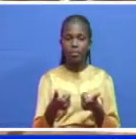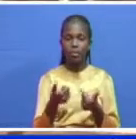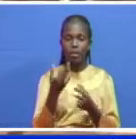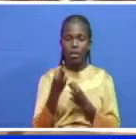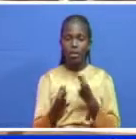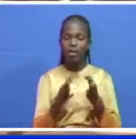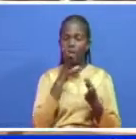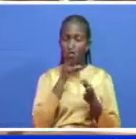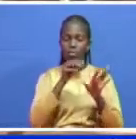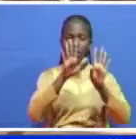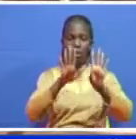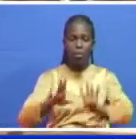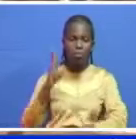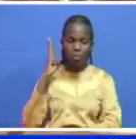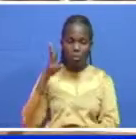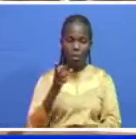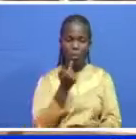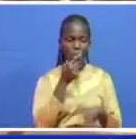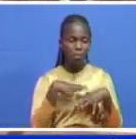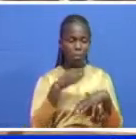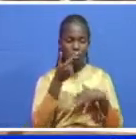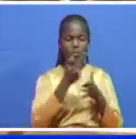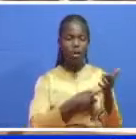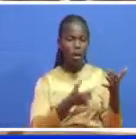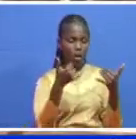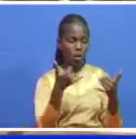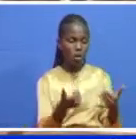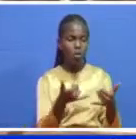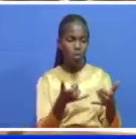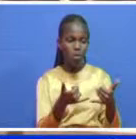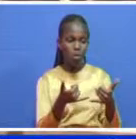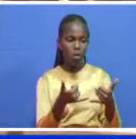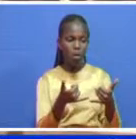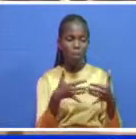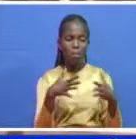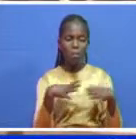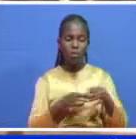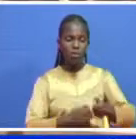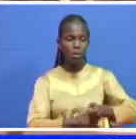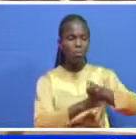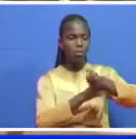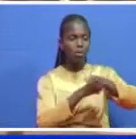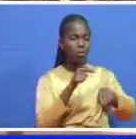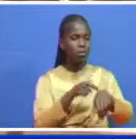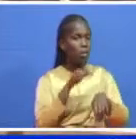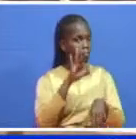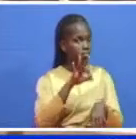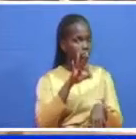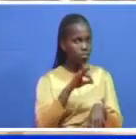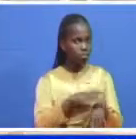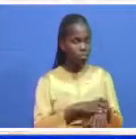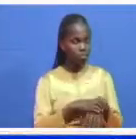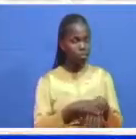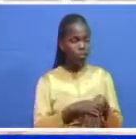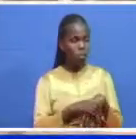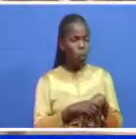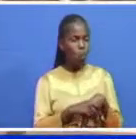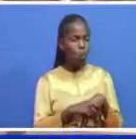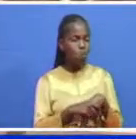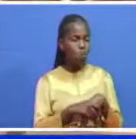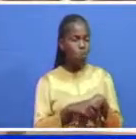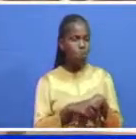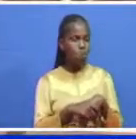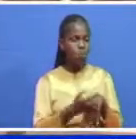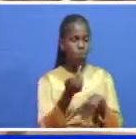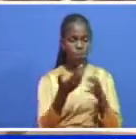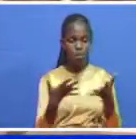kuungama. Kato kwa nakutabia na maitu ni ibinda hii. Nundu hino tuwa kwa tani kuhoko malatatu. Ibinda hii mungu kwa tani kukwa tunge kuhoko. Na